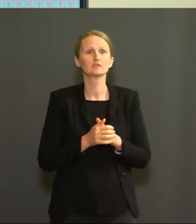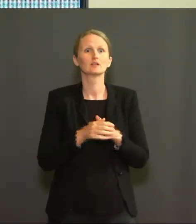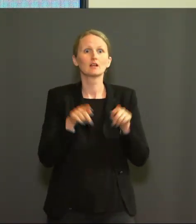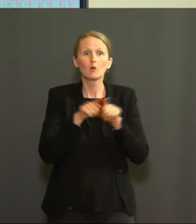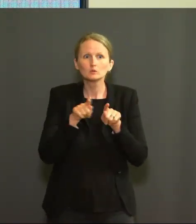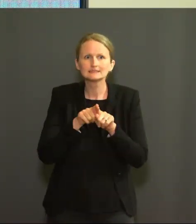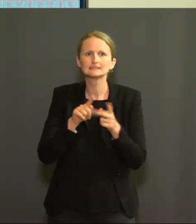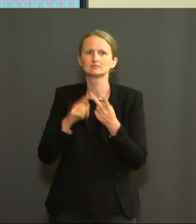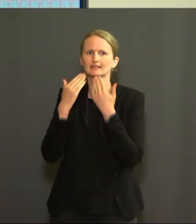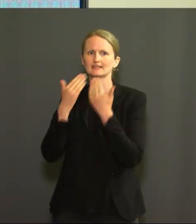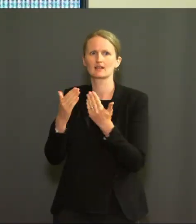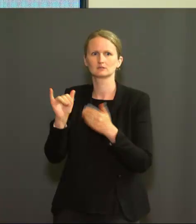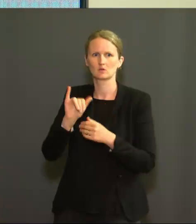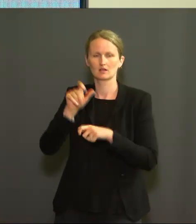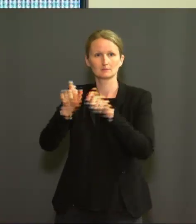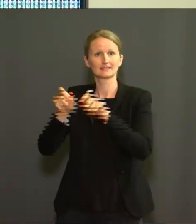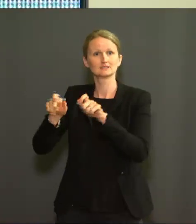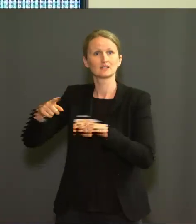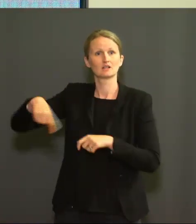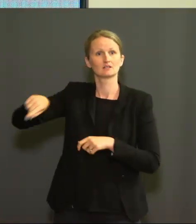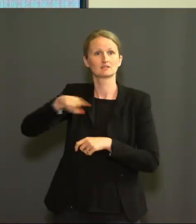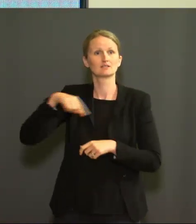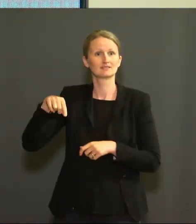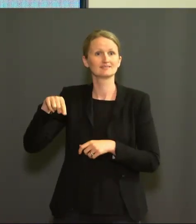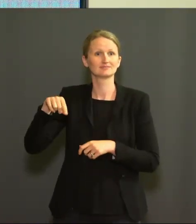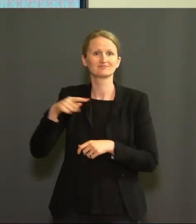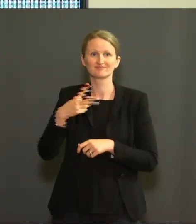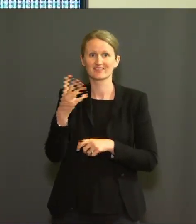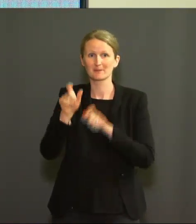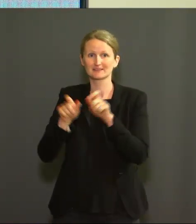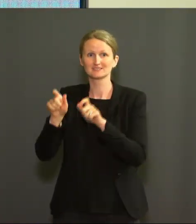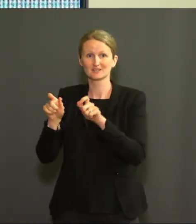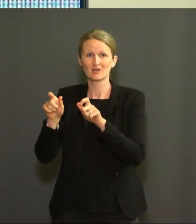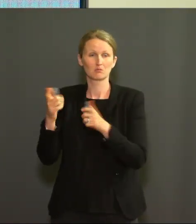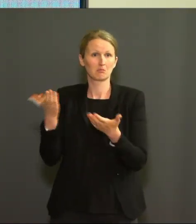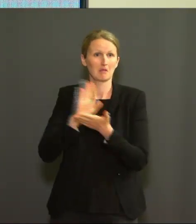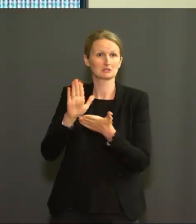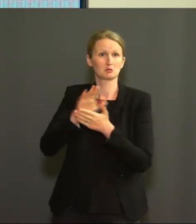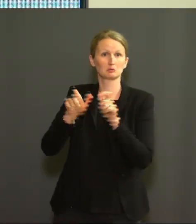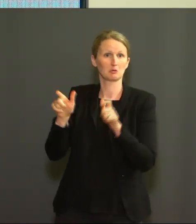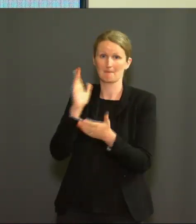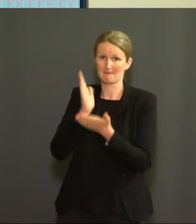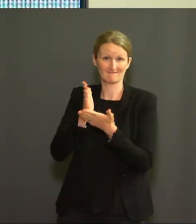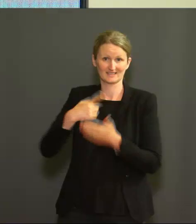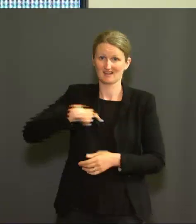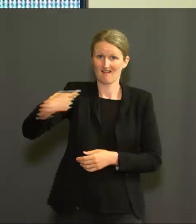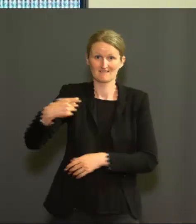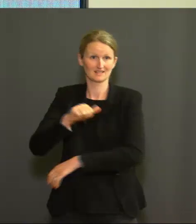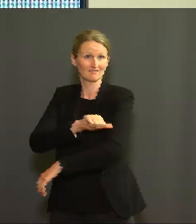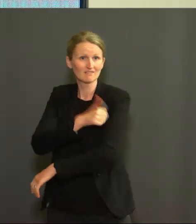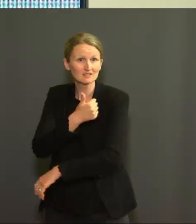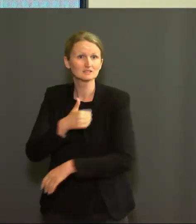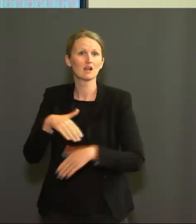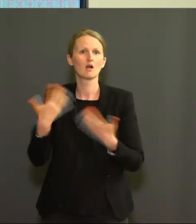nombre de personnes, on va les inviter d'ailleurs, continuent à limiter leur contact, entre autres des personnes qui ne sont pas entièrement vaccinées ou qui ne seraient pas